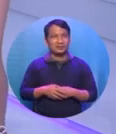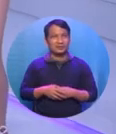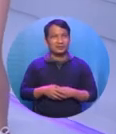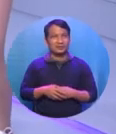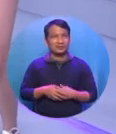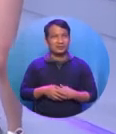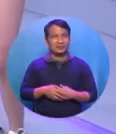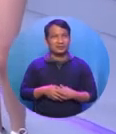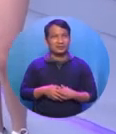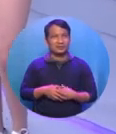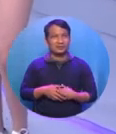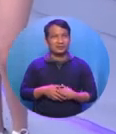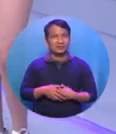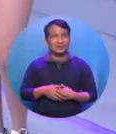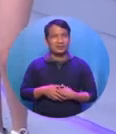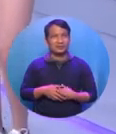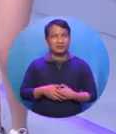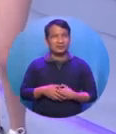Ayun. Okay?